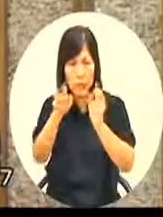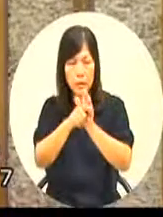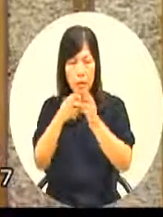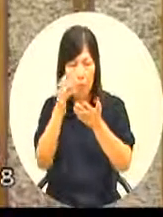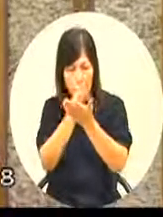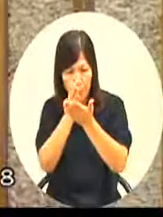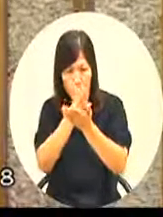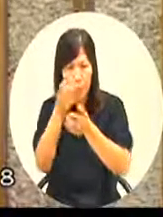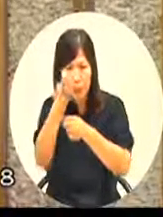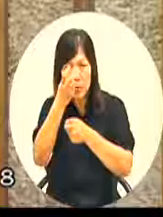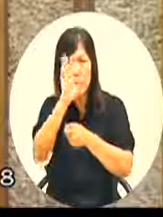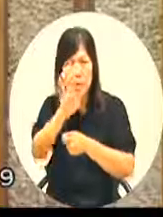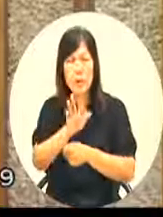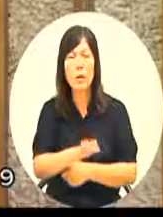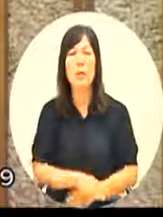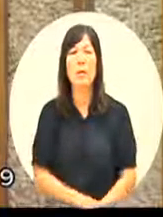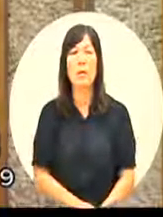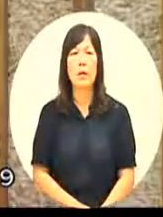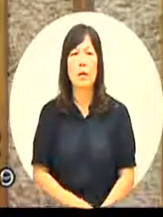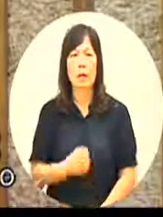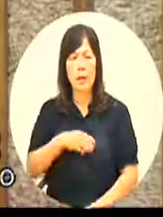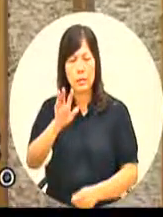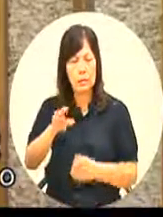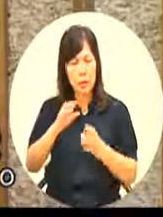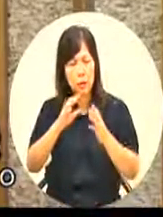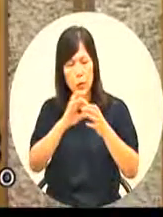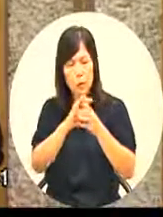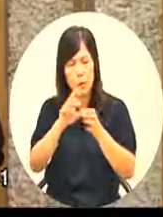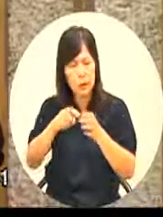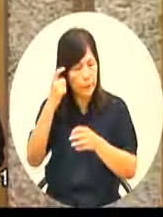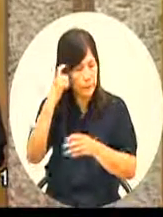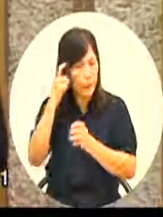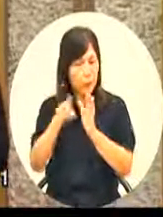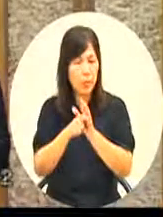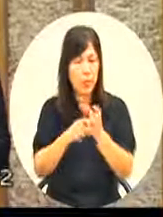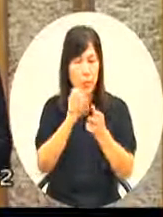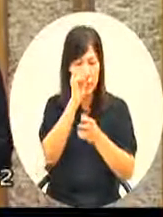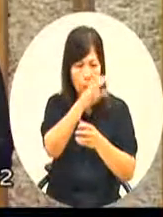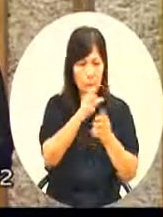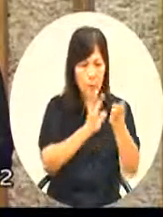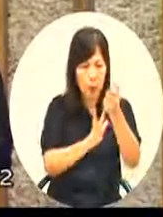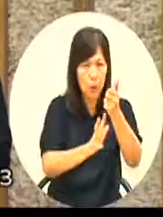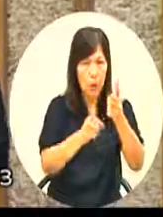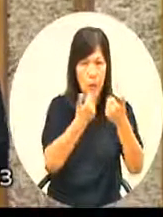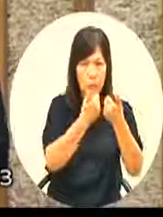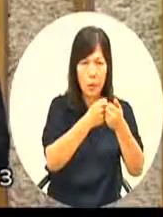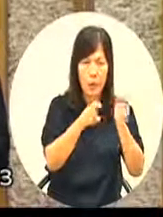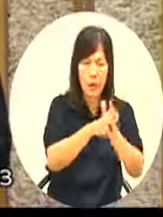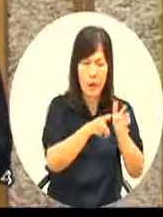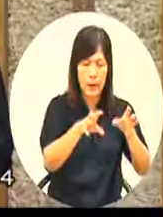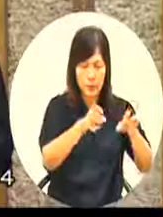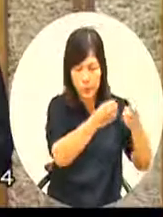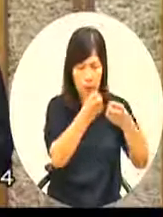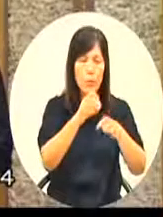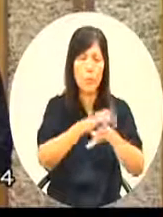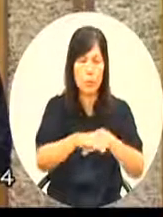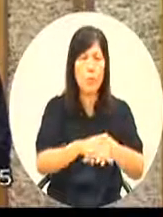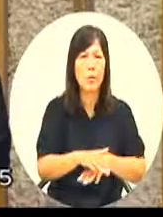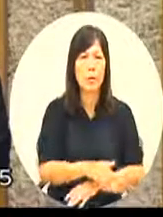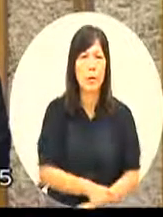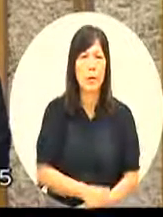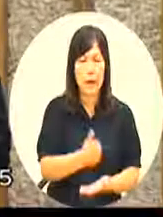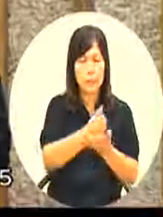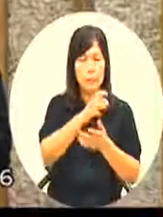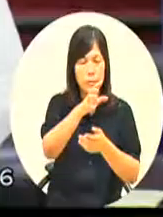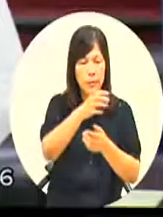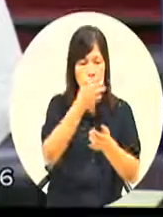审议，那我也会把议员这样相关的一个意见带进我们委员会里面来进行讨论。 就麻烦局